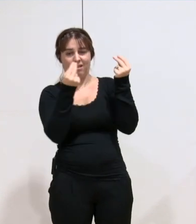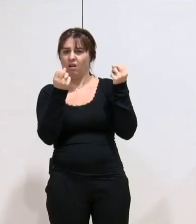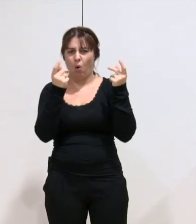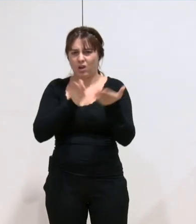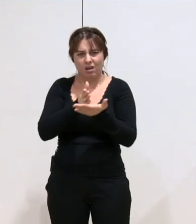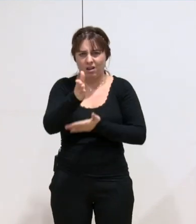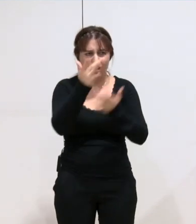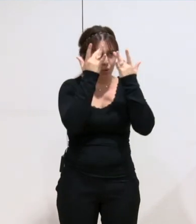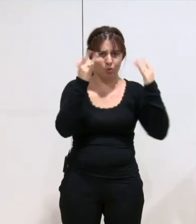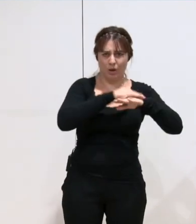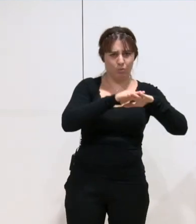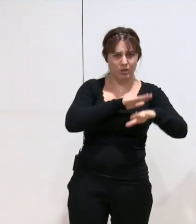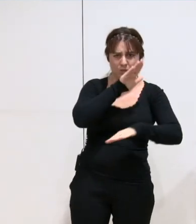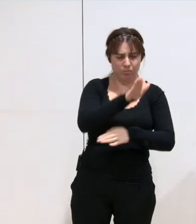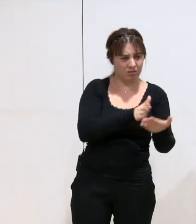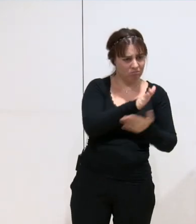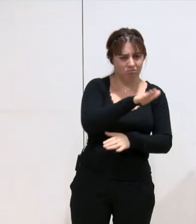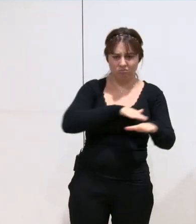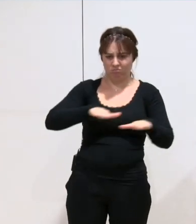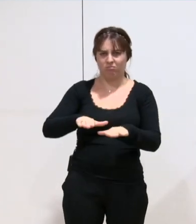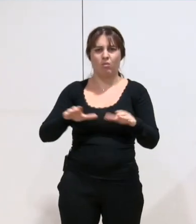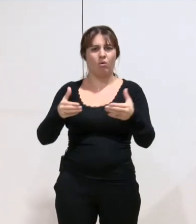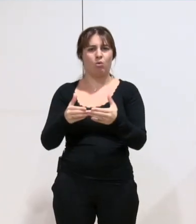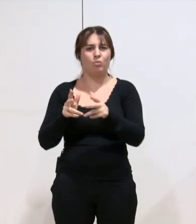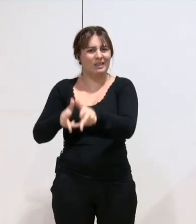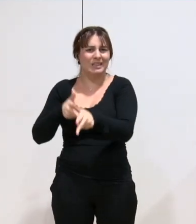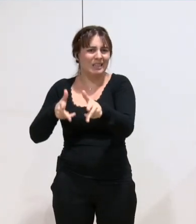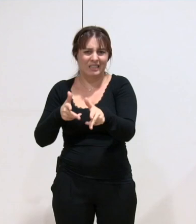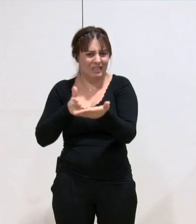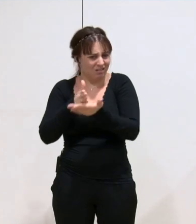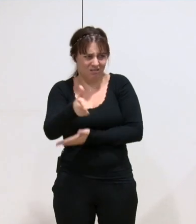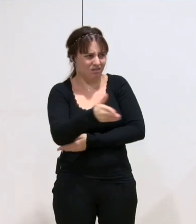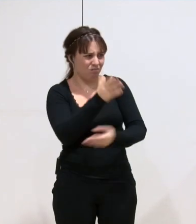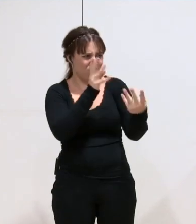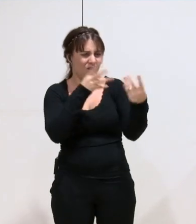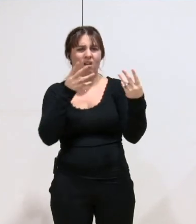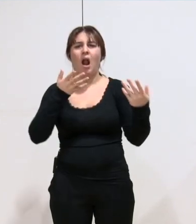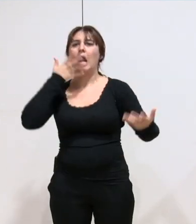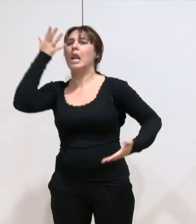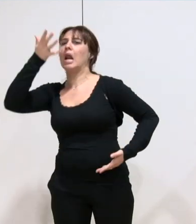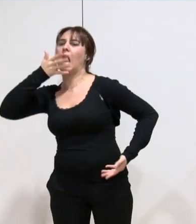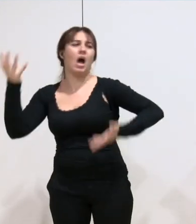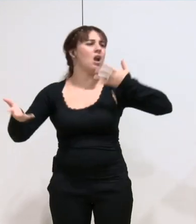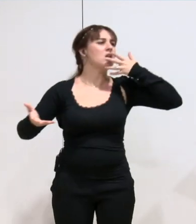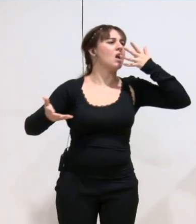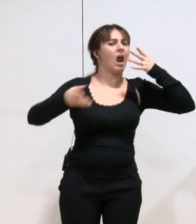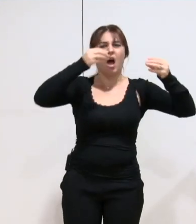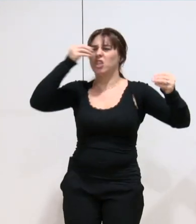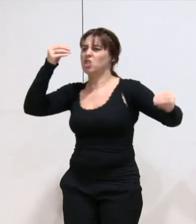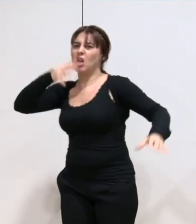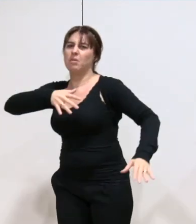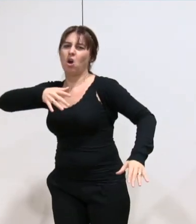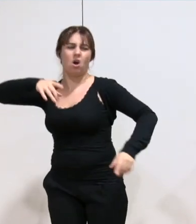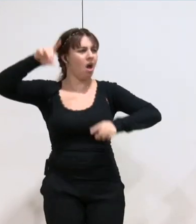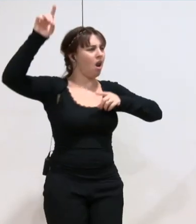fois pour la politique culturelle et pour le tricycle. Donc laissons de côté les grands effets de manche, les appels à démission,